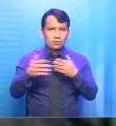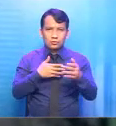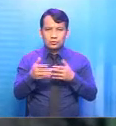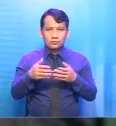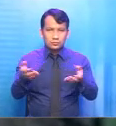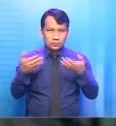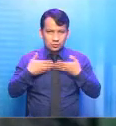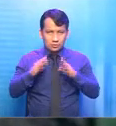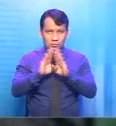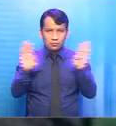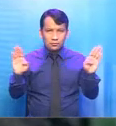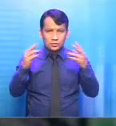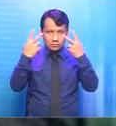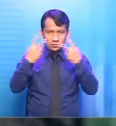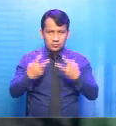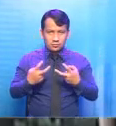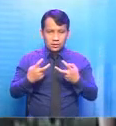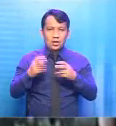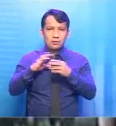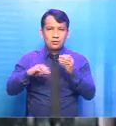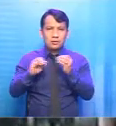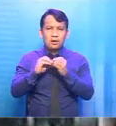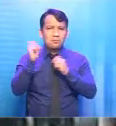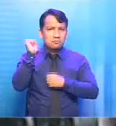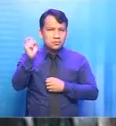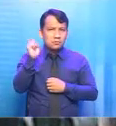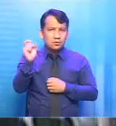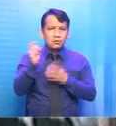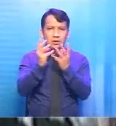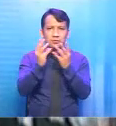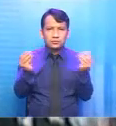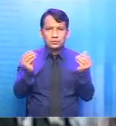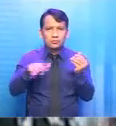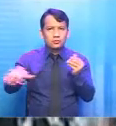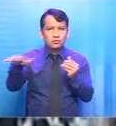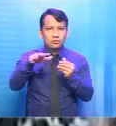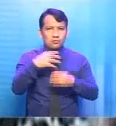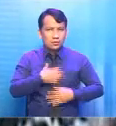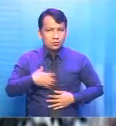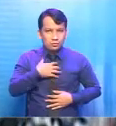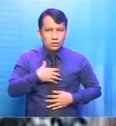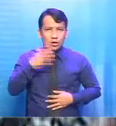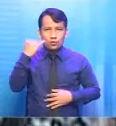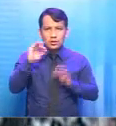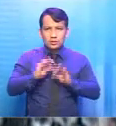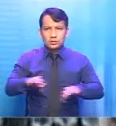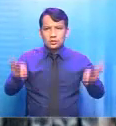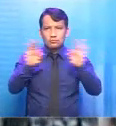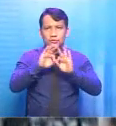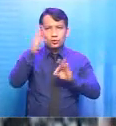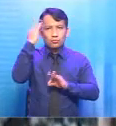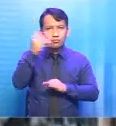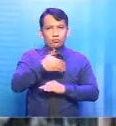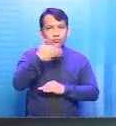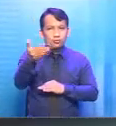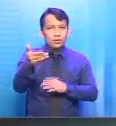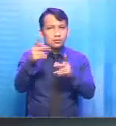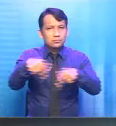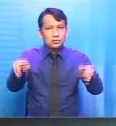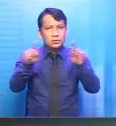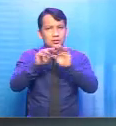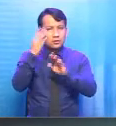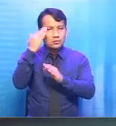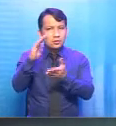anumang investigasyon. Pero umaasa silang mabilis na mareresolba ang mga reklamo. Importante raw kasi ang papel ng